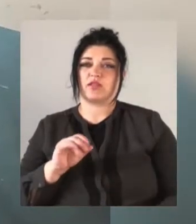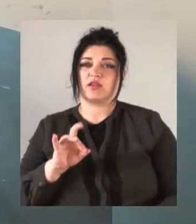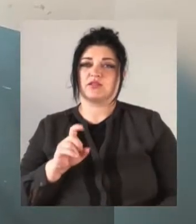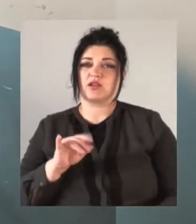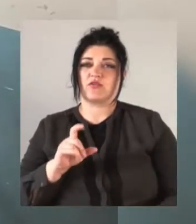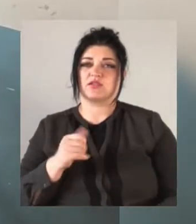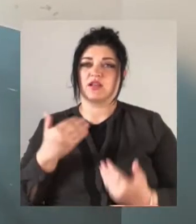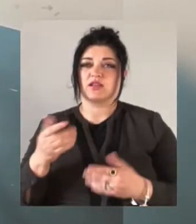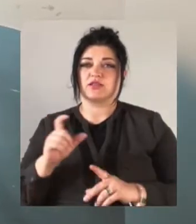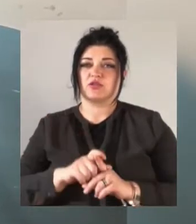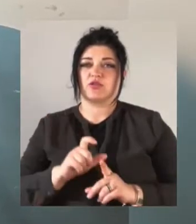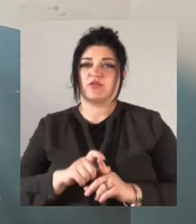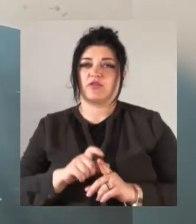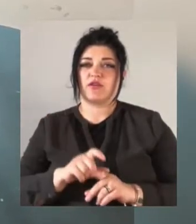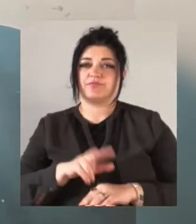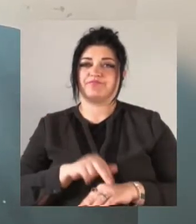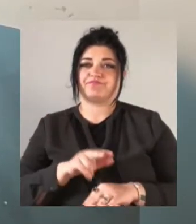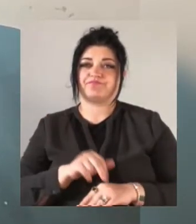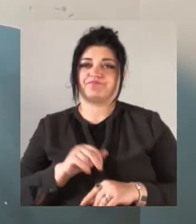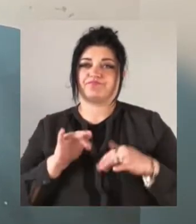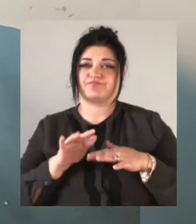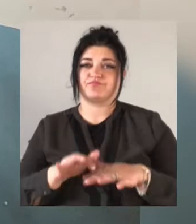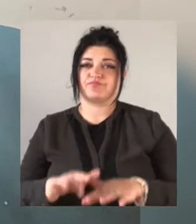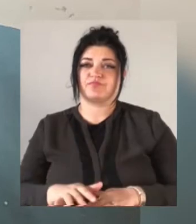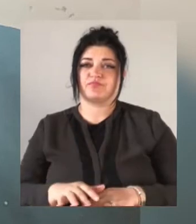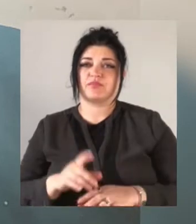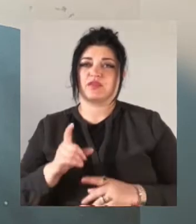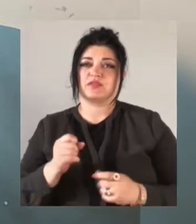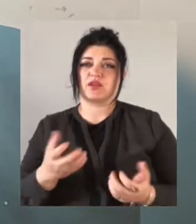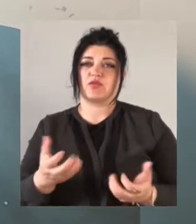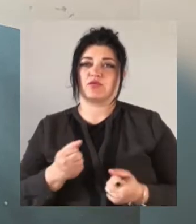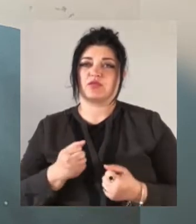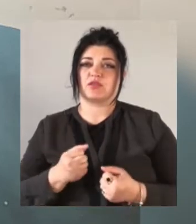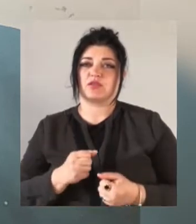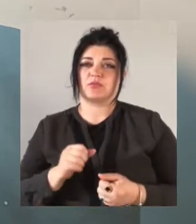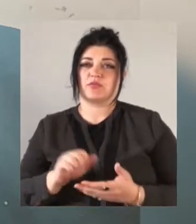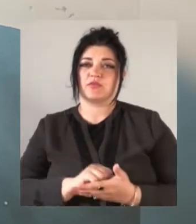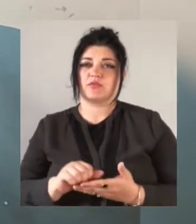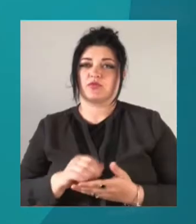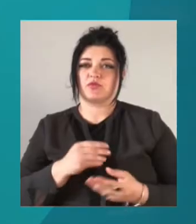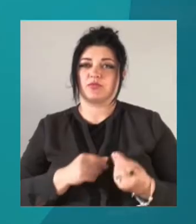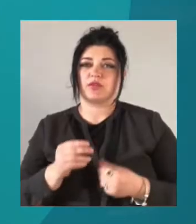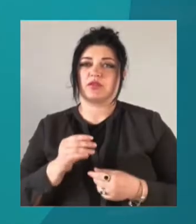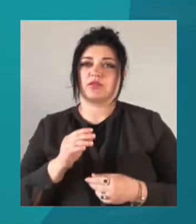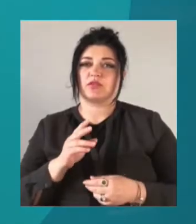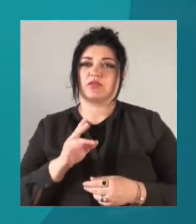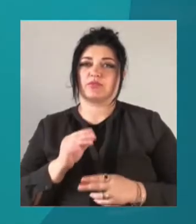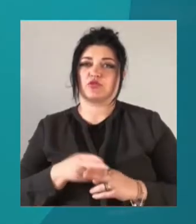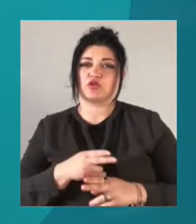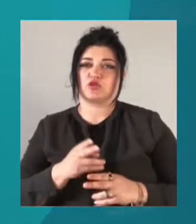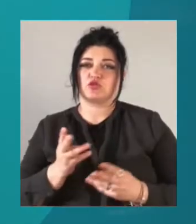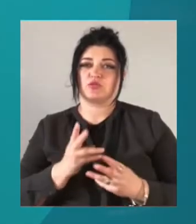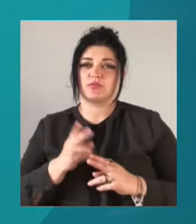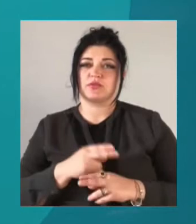словами, посадовець ДСНС вимагав 40 тисяч гривень за отримання дозвільних документів з пожежної безпеки. Наразі